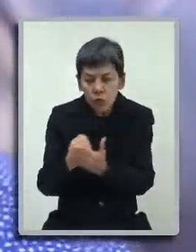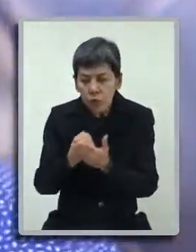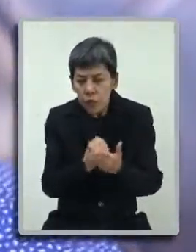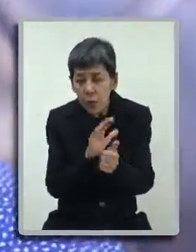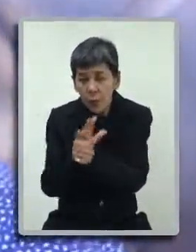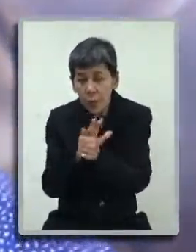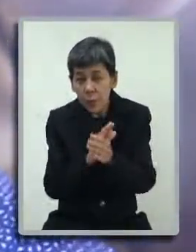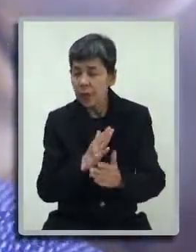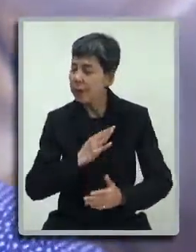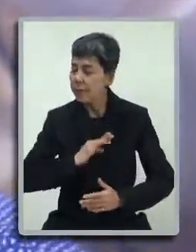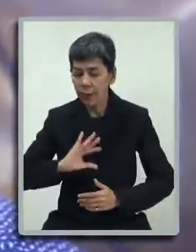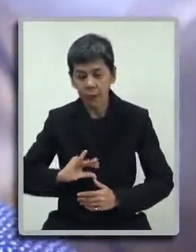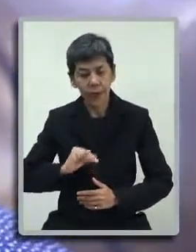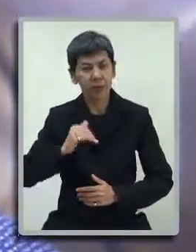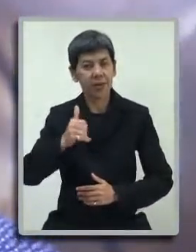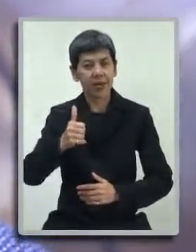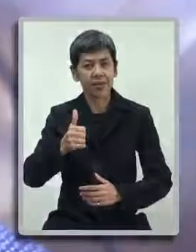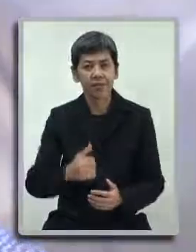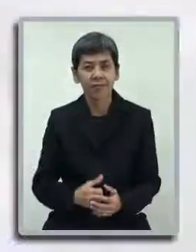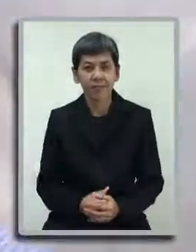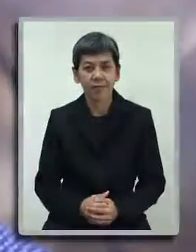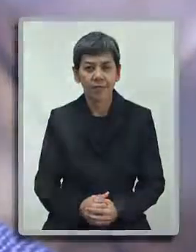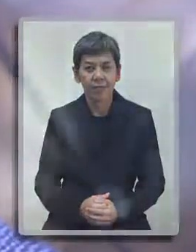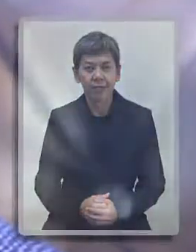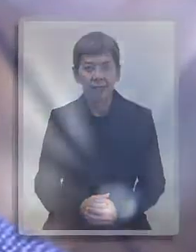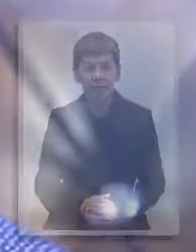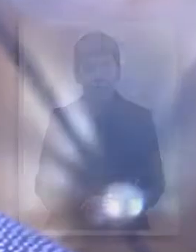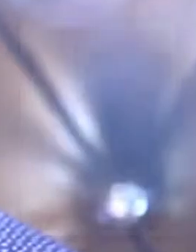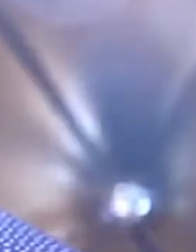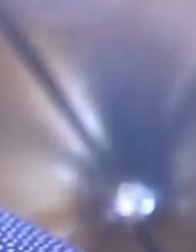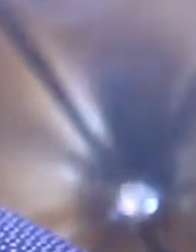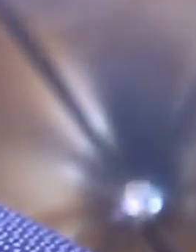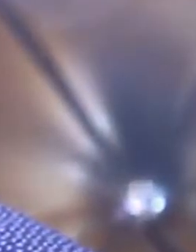ให้เนี่ยนะมันจะทำให้คุณประสบความสำเร็จได้